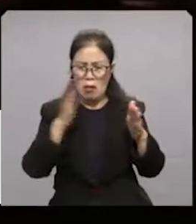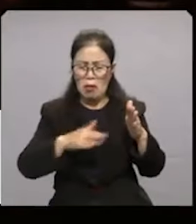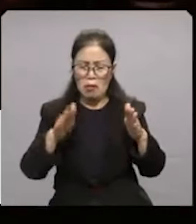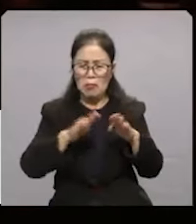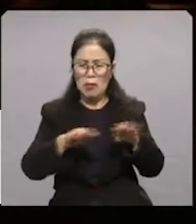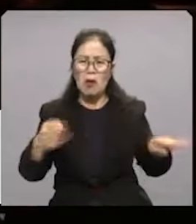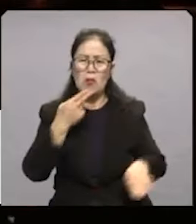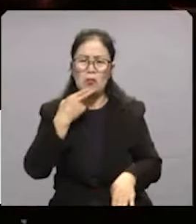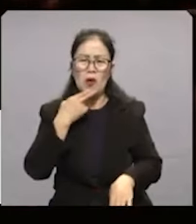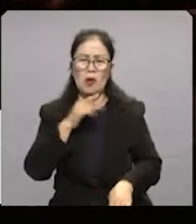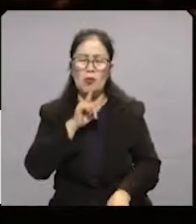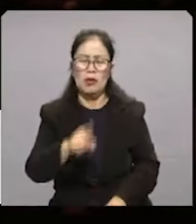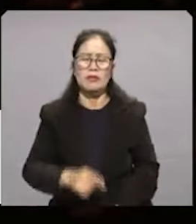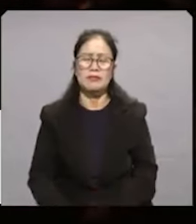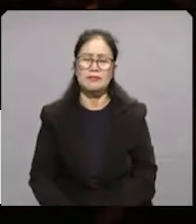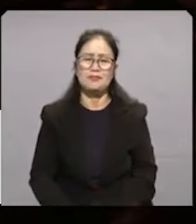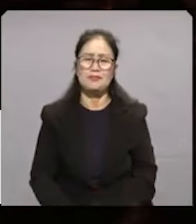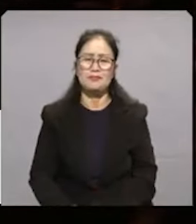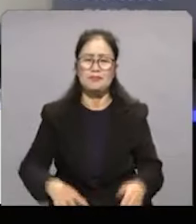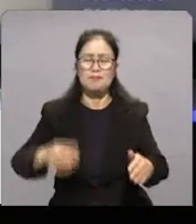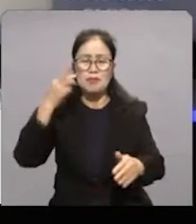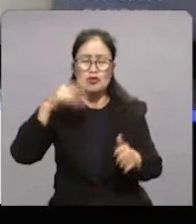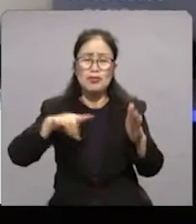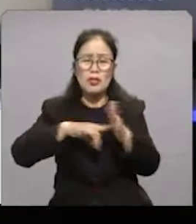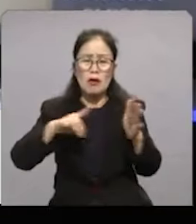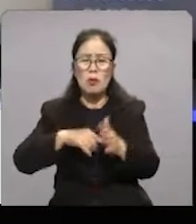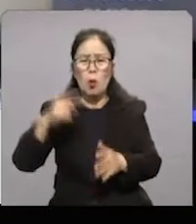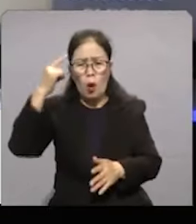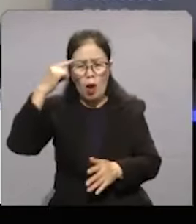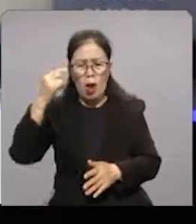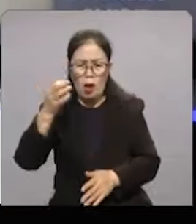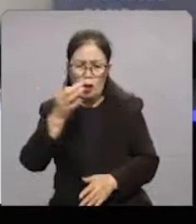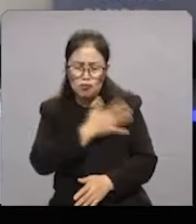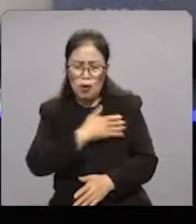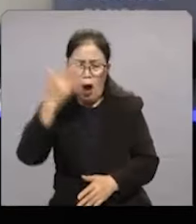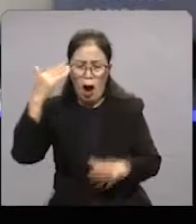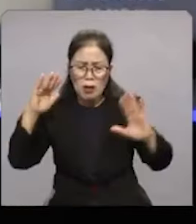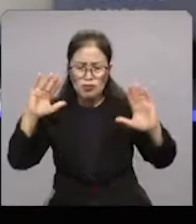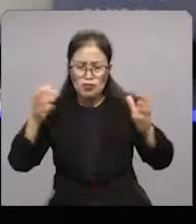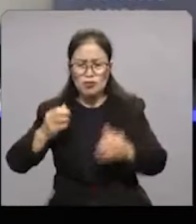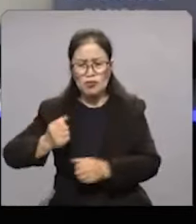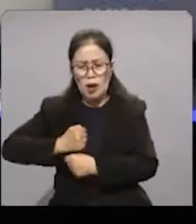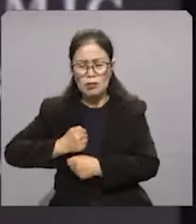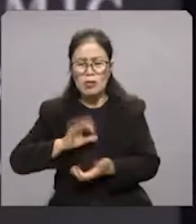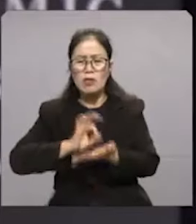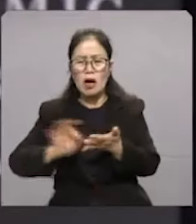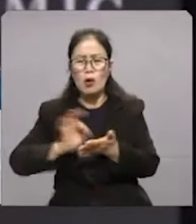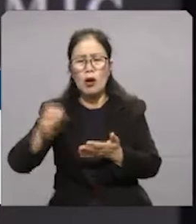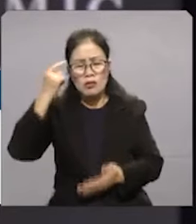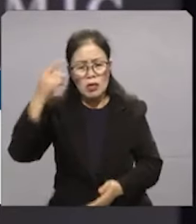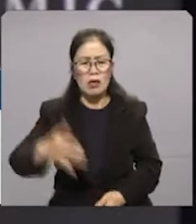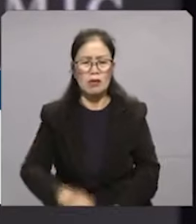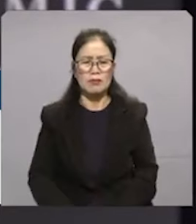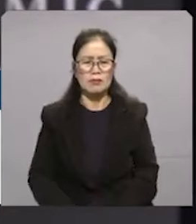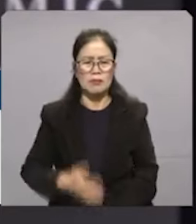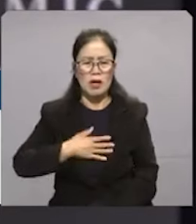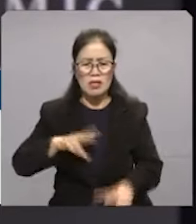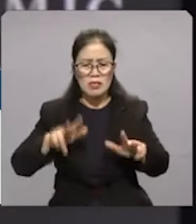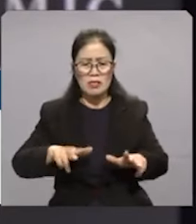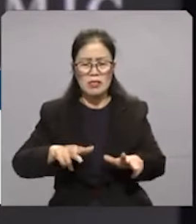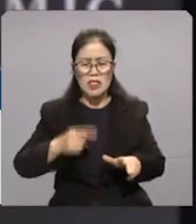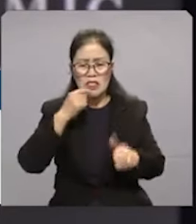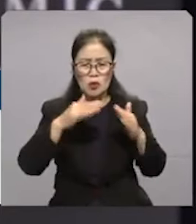주장해왔습니다. 미국인 세금을 왜 부유한 국가 방어에 쓰냐는 논리입니다. If I were there now, they'd be paying